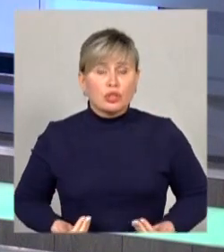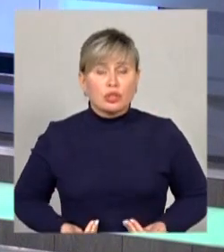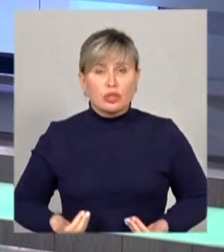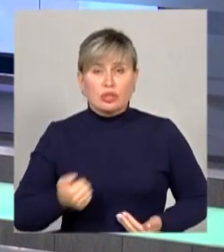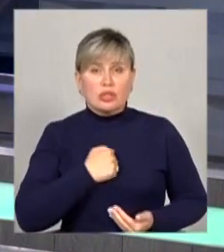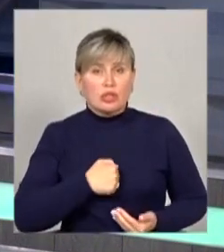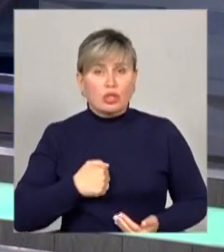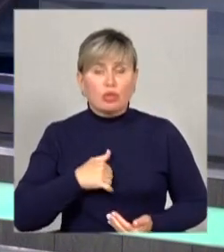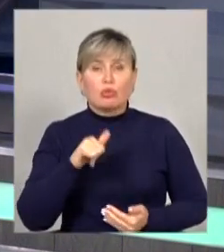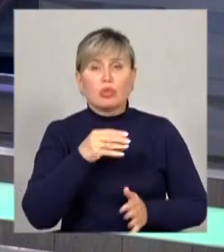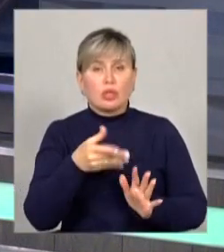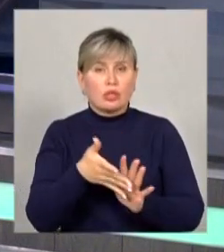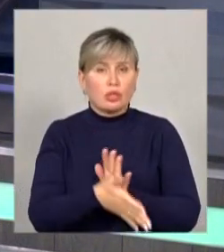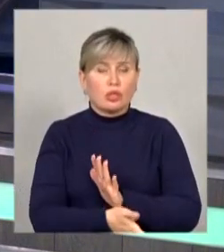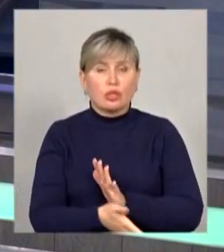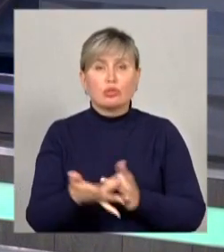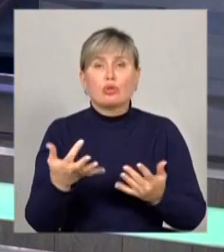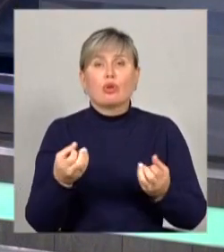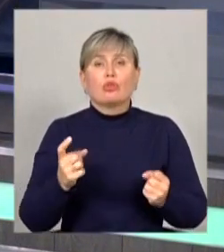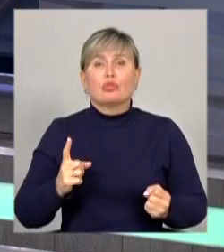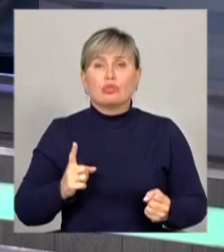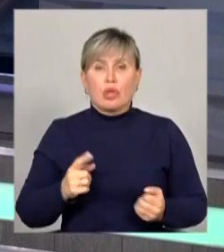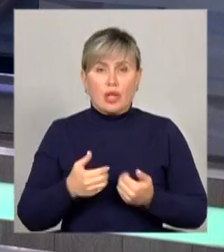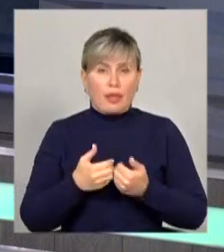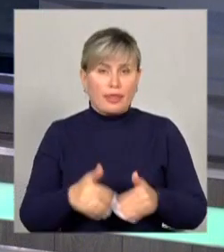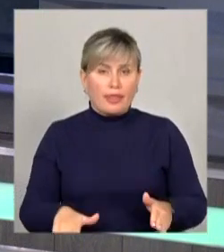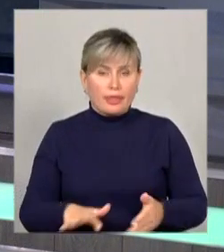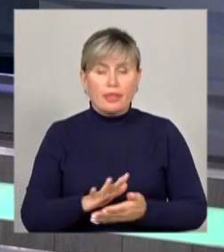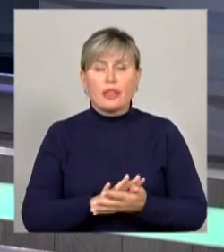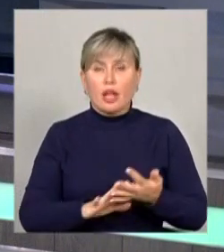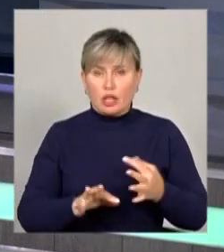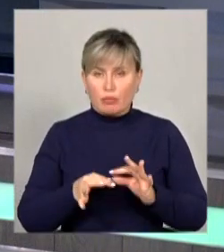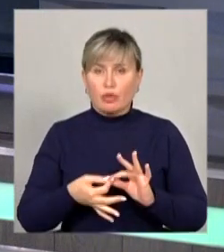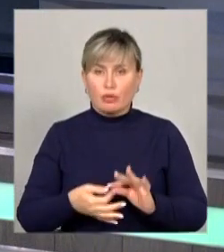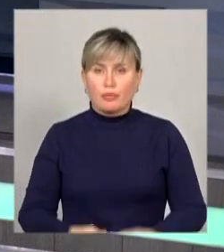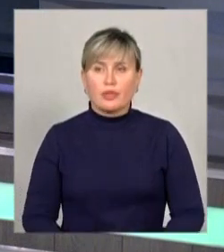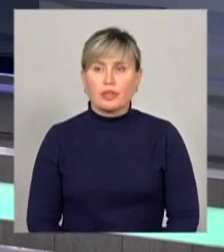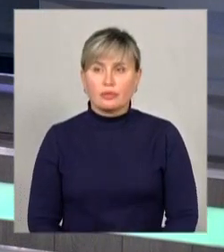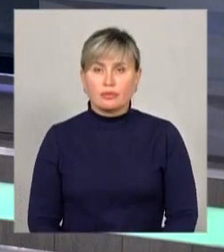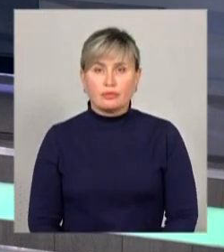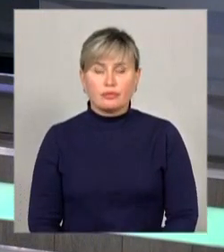куда ушли средства и сколько им еще ждать открытия. С подробностями Нургуль Алина.